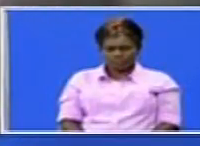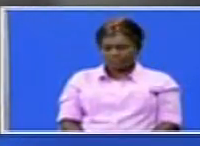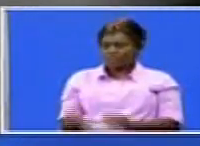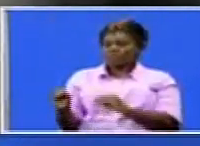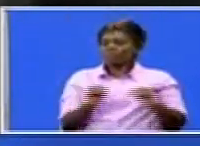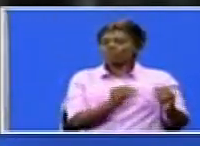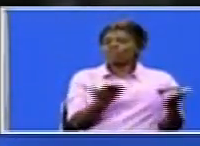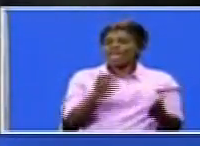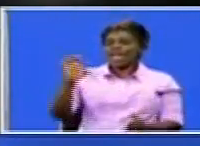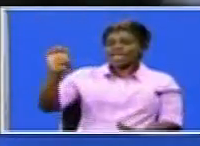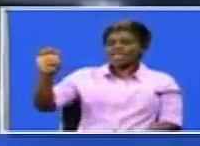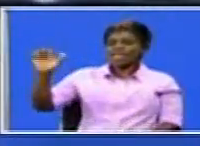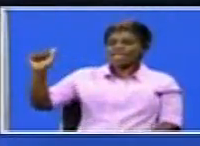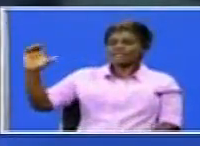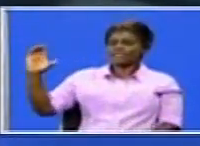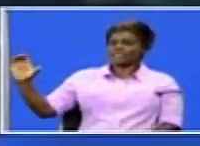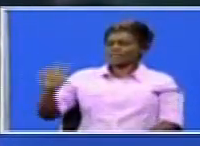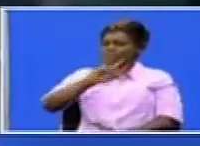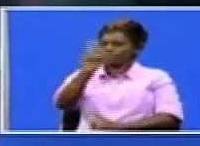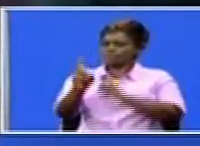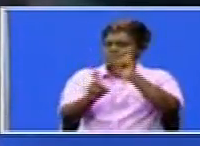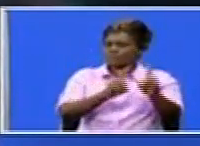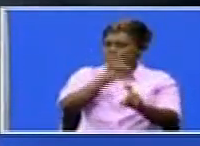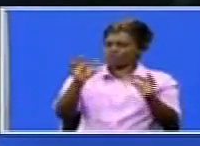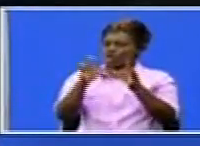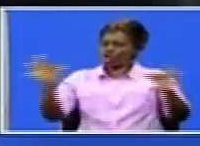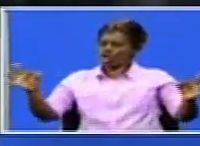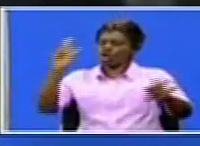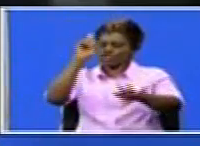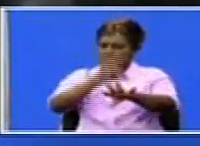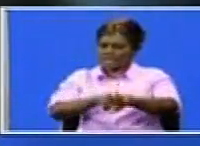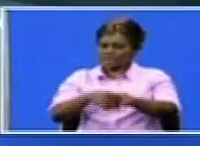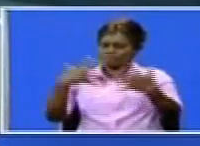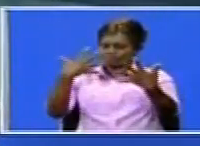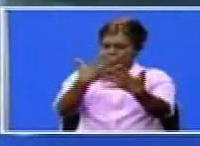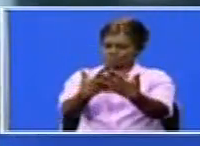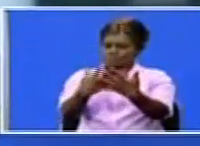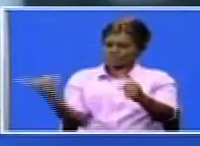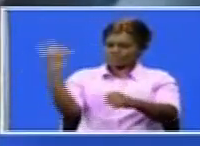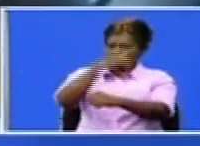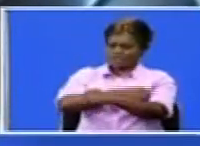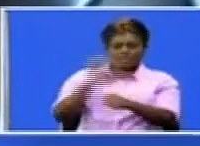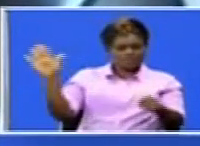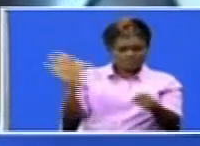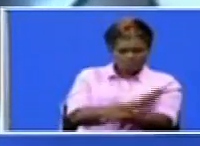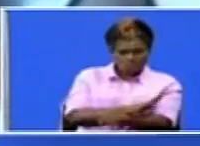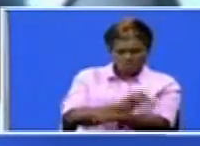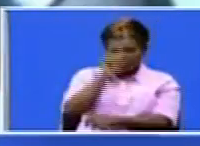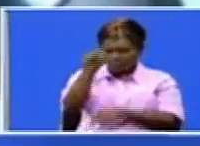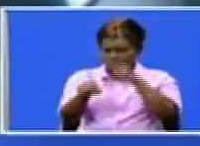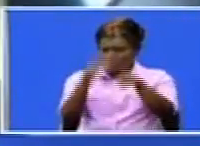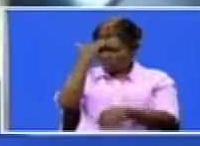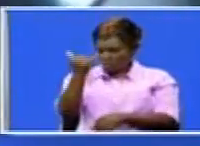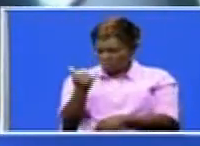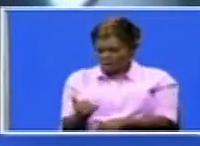Alipelekwa katika tume ya EACC, ambapo alihojiwa kwa muda na makachero hao na kuzuiliwa usiku mzima. Tuhuma inayomkabili ni